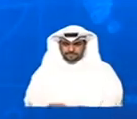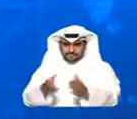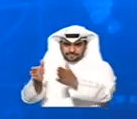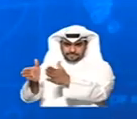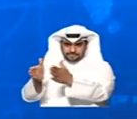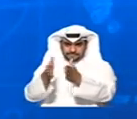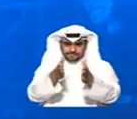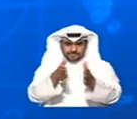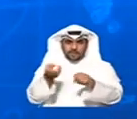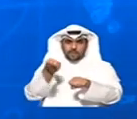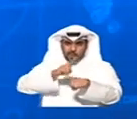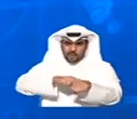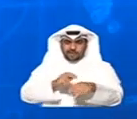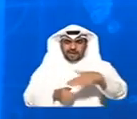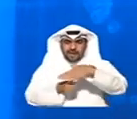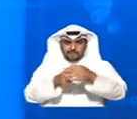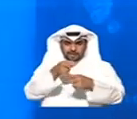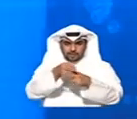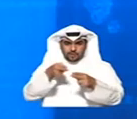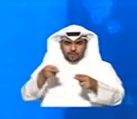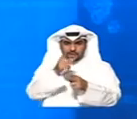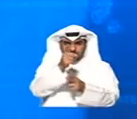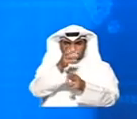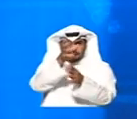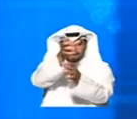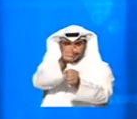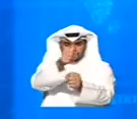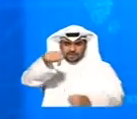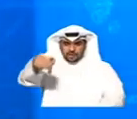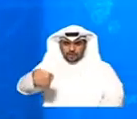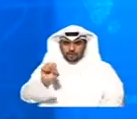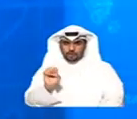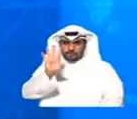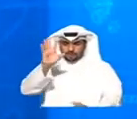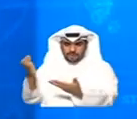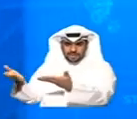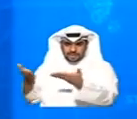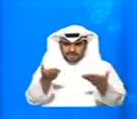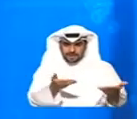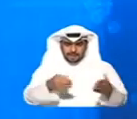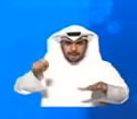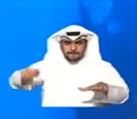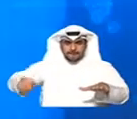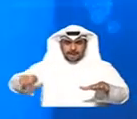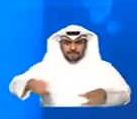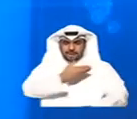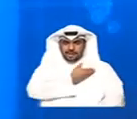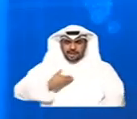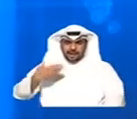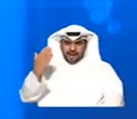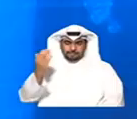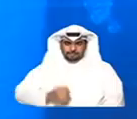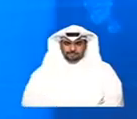واستقبل سمو حفظه الله بقصر بيان صباح اليوم النائب العام المستشار ضرار علي